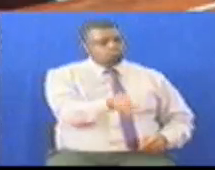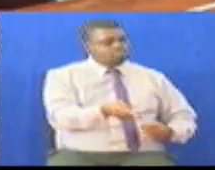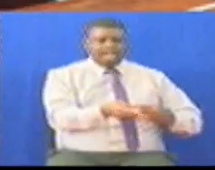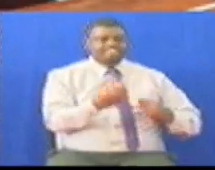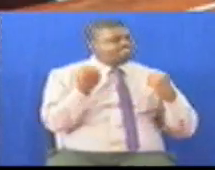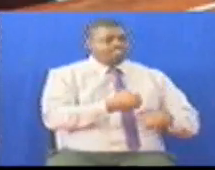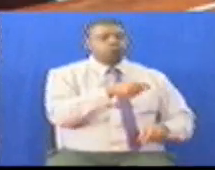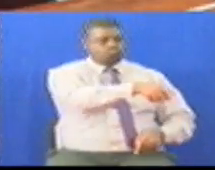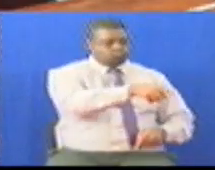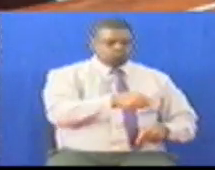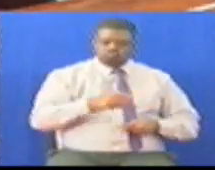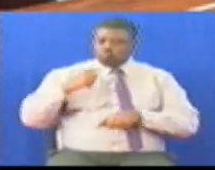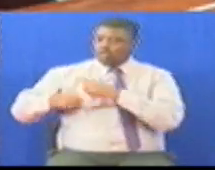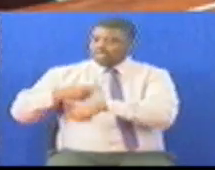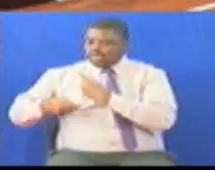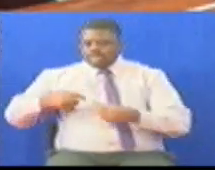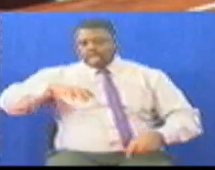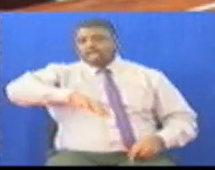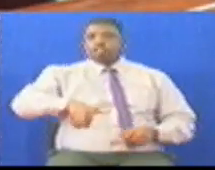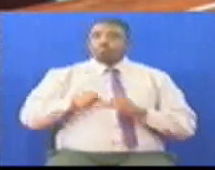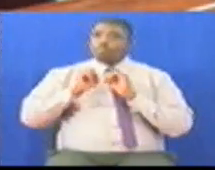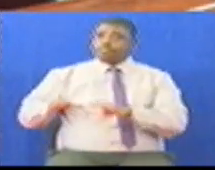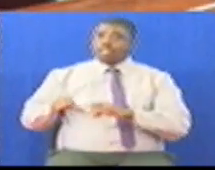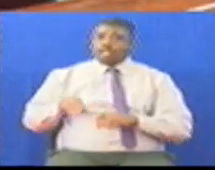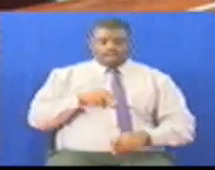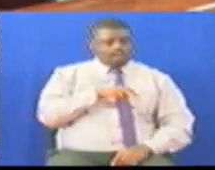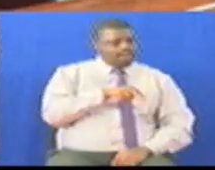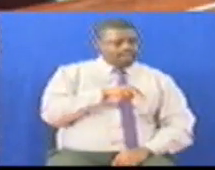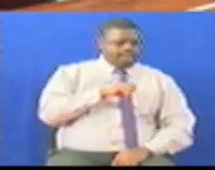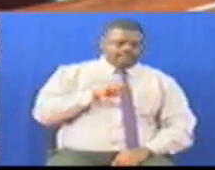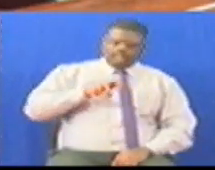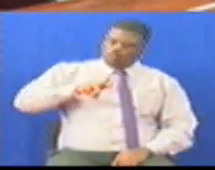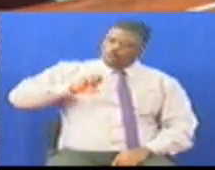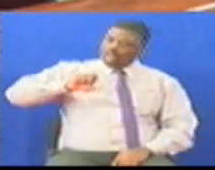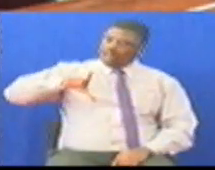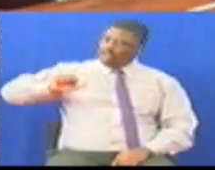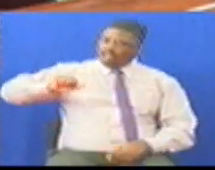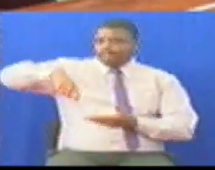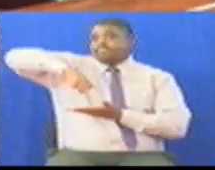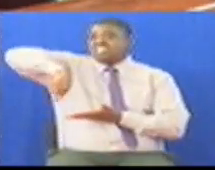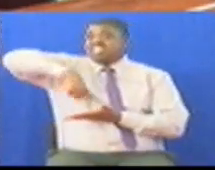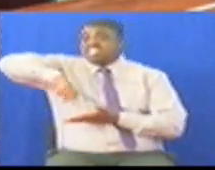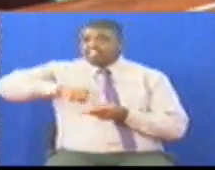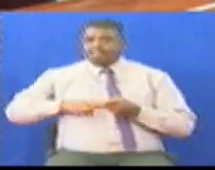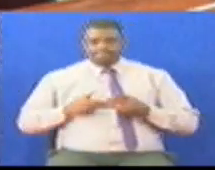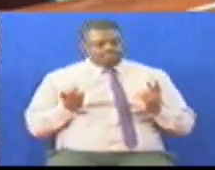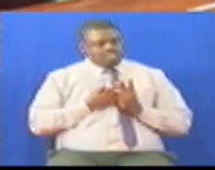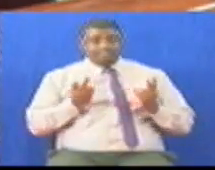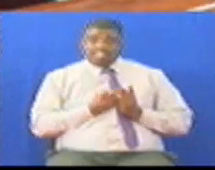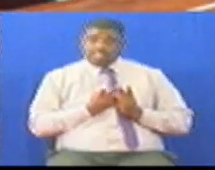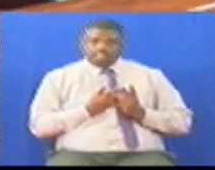kuliendeleza jimbo letu jipya la Newala mjini. Vile vile naishukuru sana familia